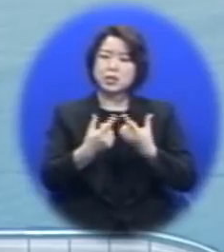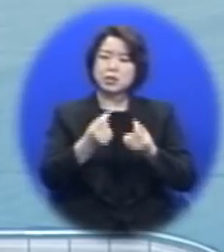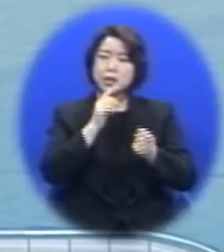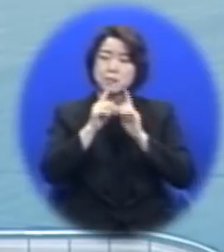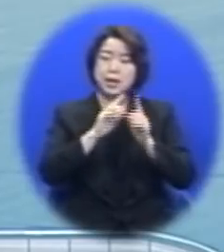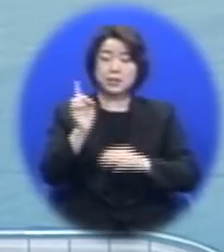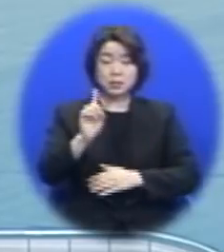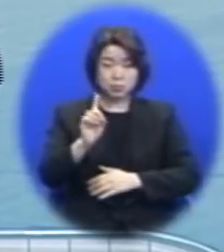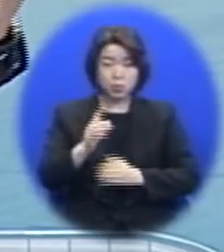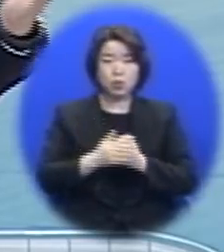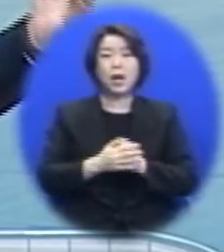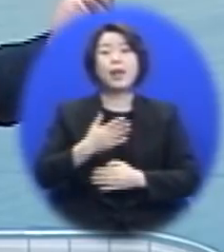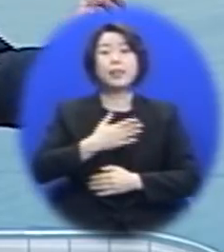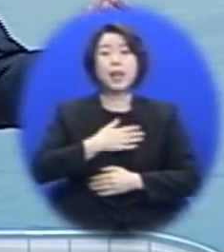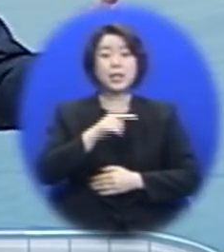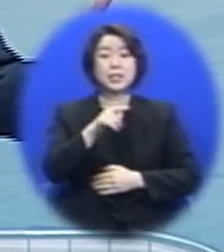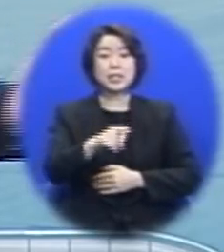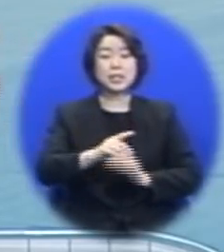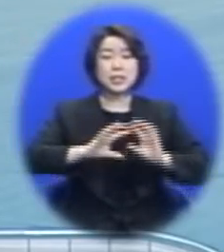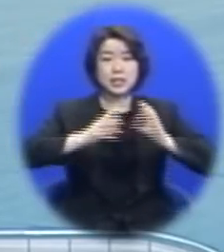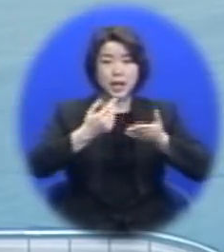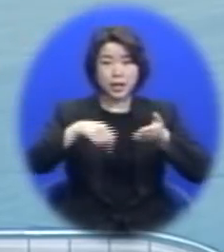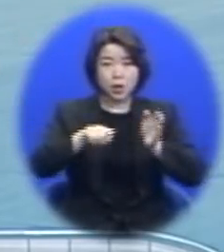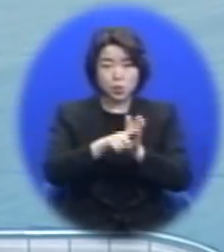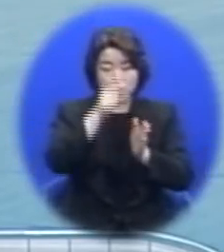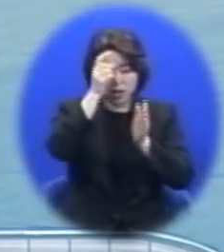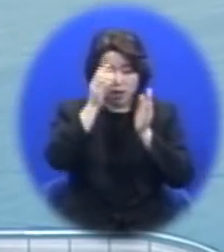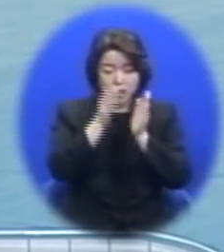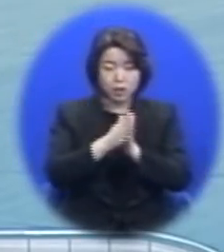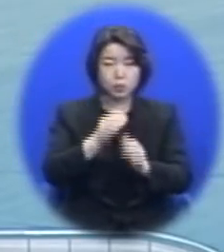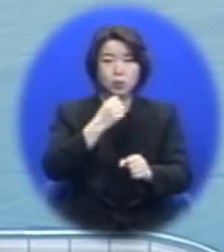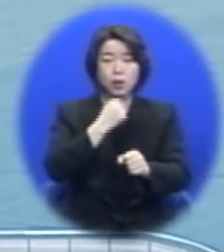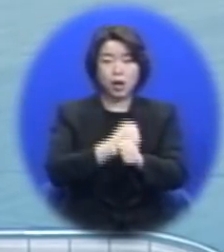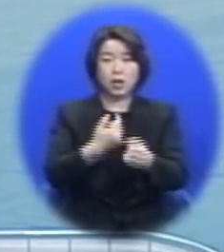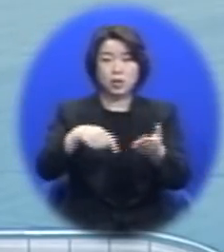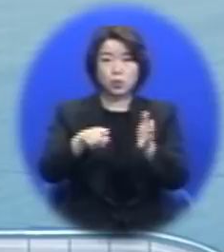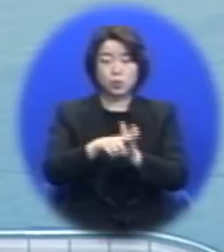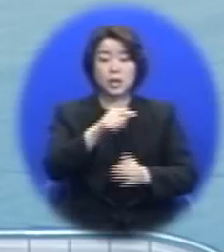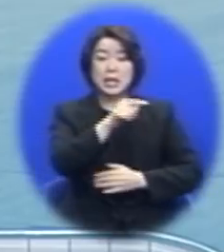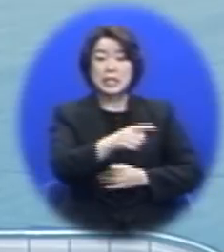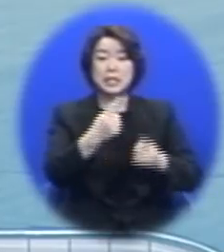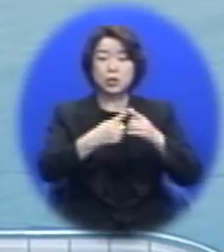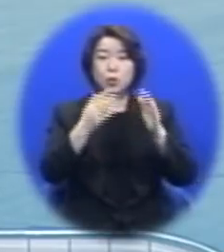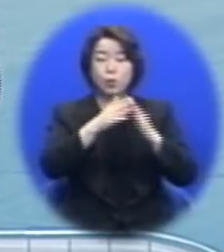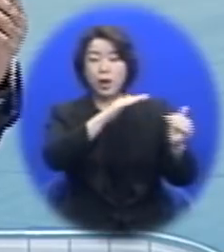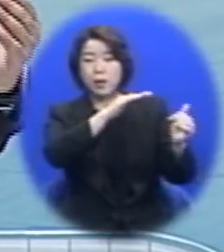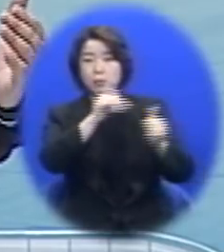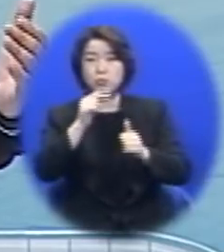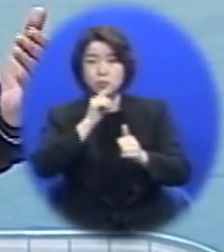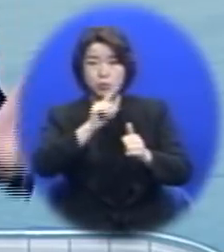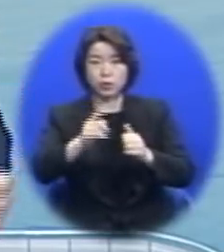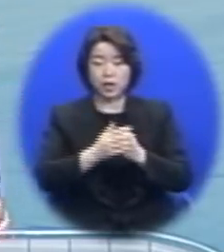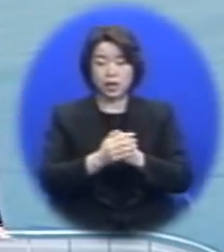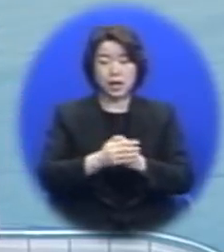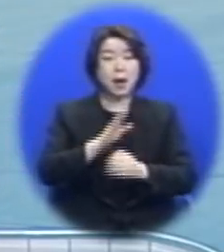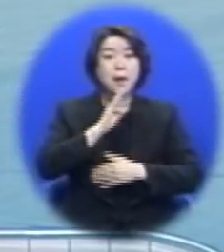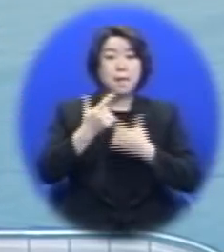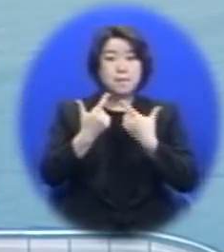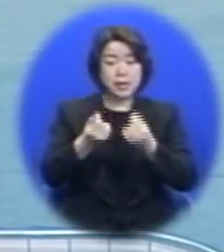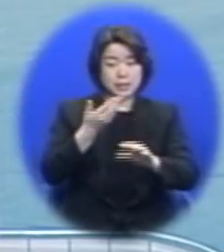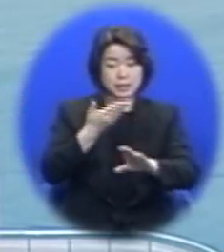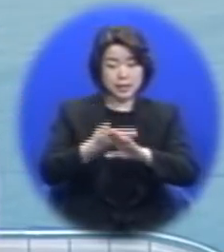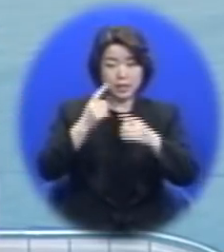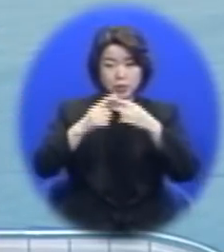같더래요. 나는 이 나라를 위해 기도하도록 이 교회를 부르노라. 마치 다른 교회들은 기도하지